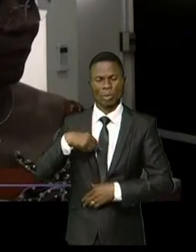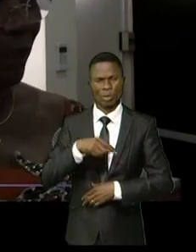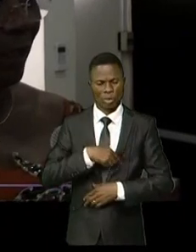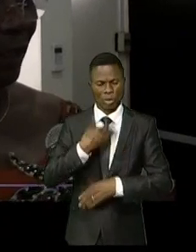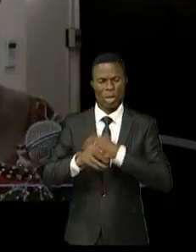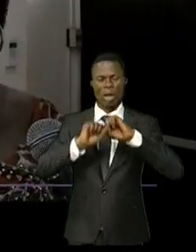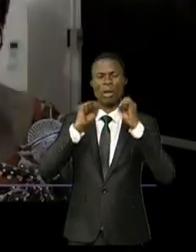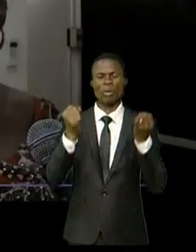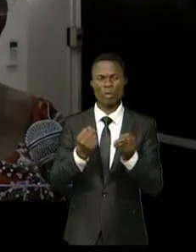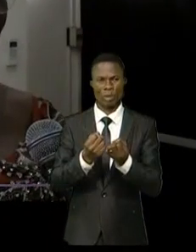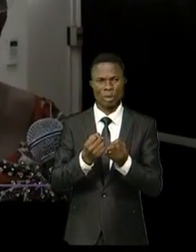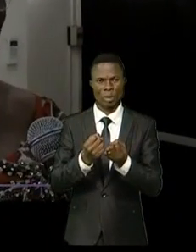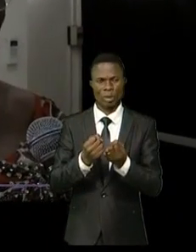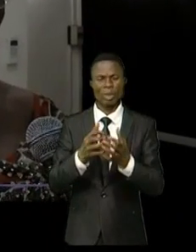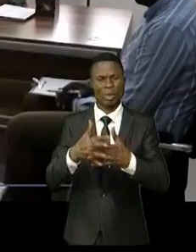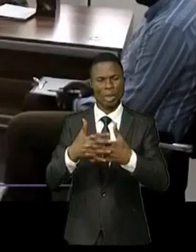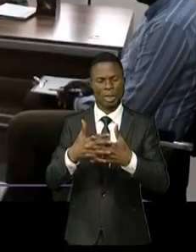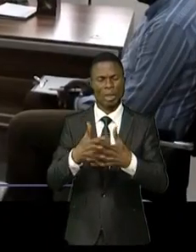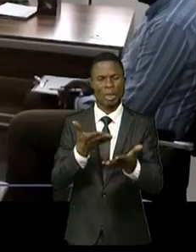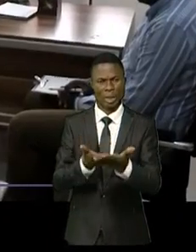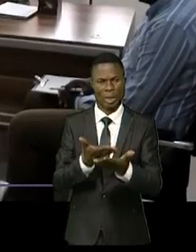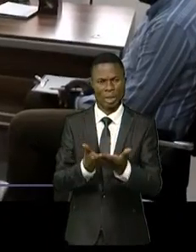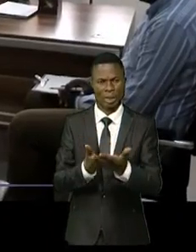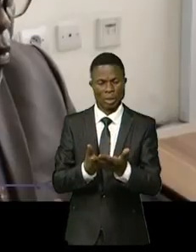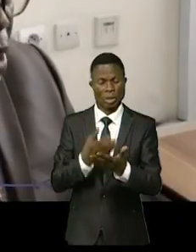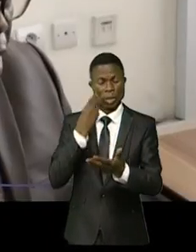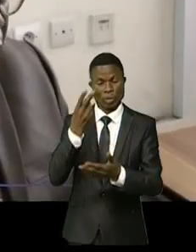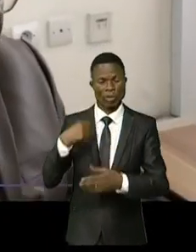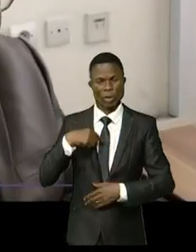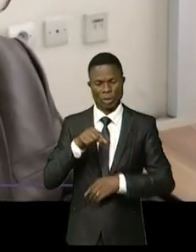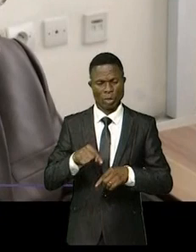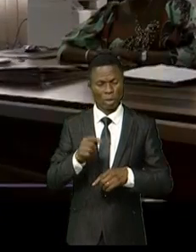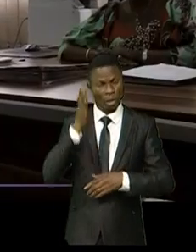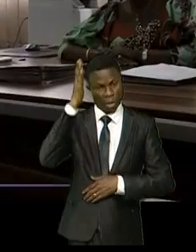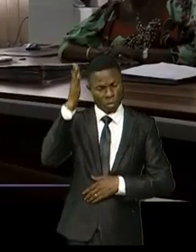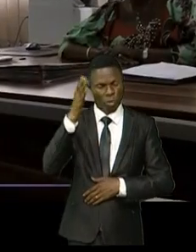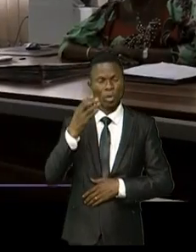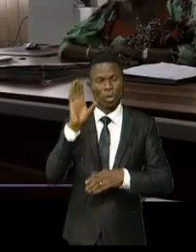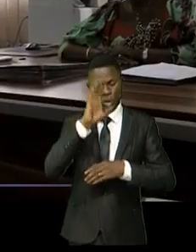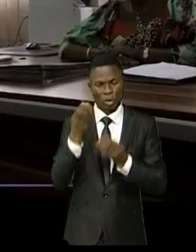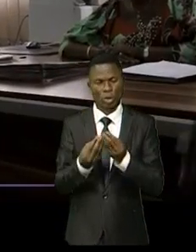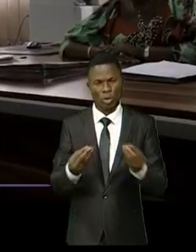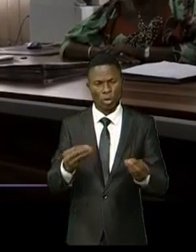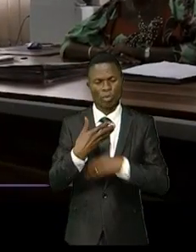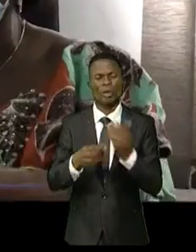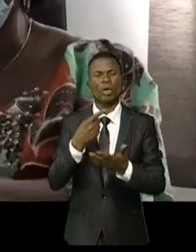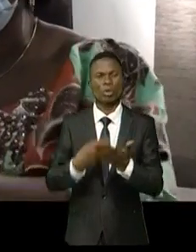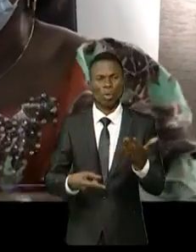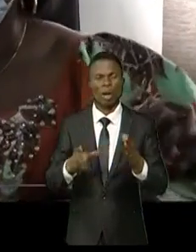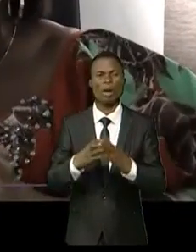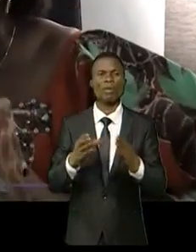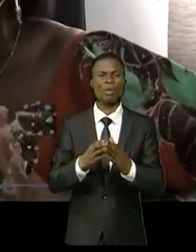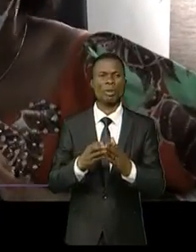affaires sociales. Il y a un partenaire de taille qui est venu nous voir aujourd'hui. On verra dans l'avenir ce qu'on pourra faire avec